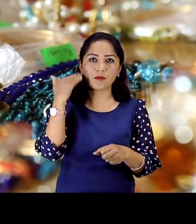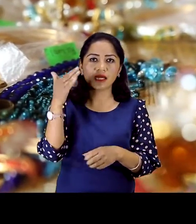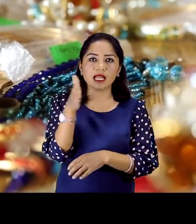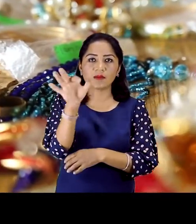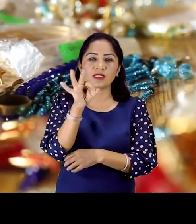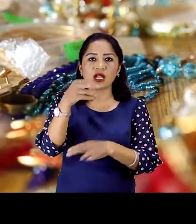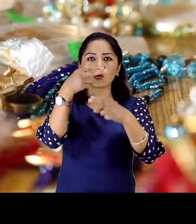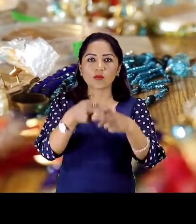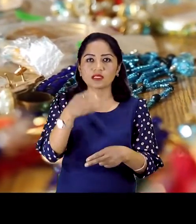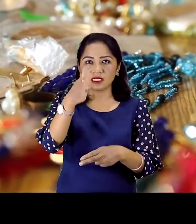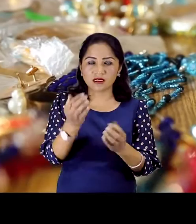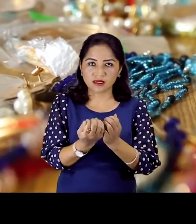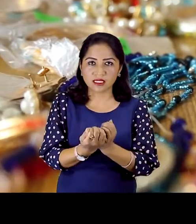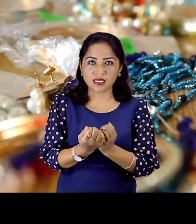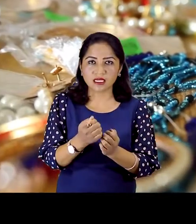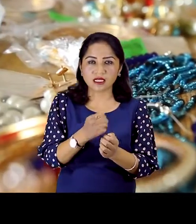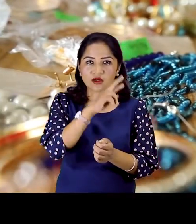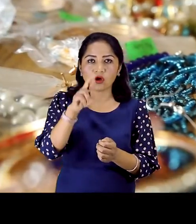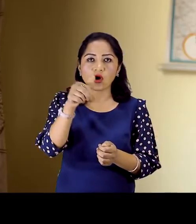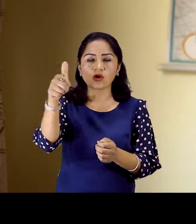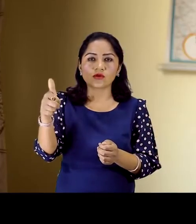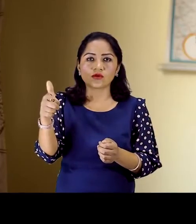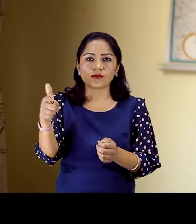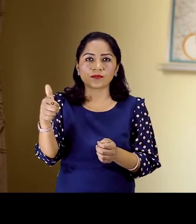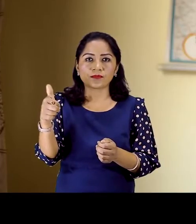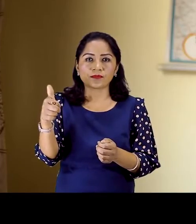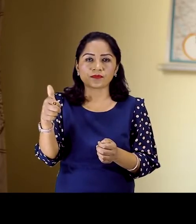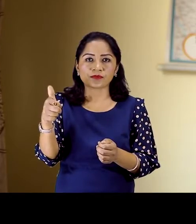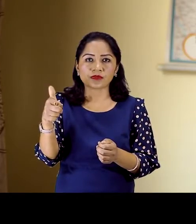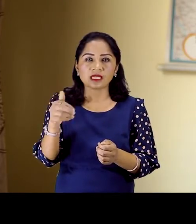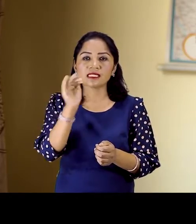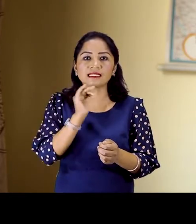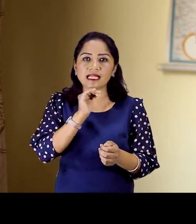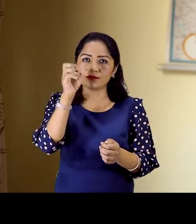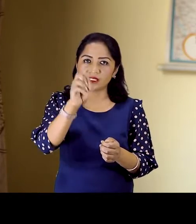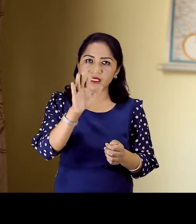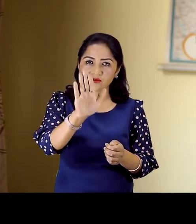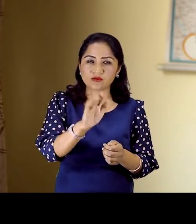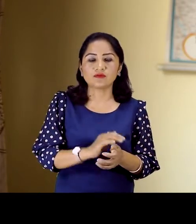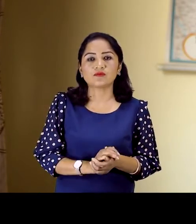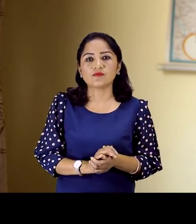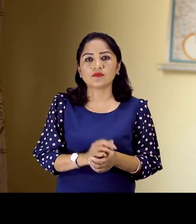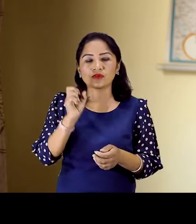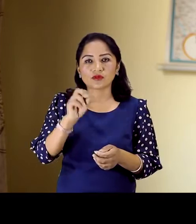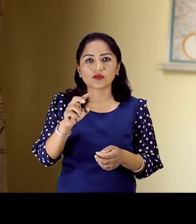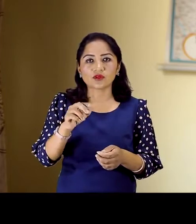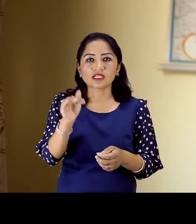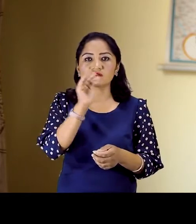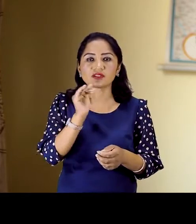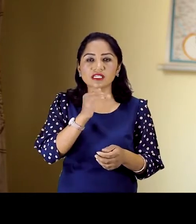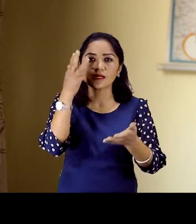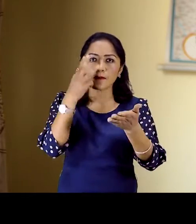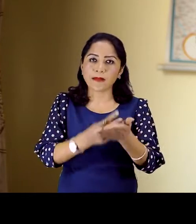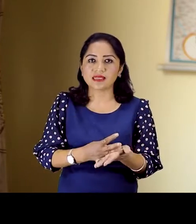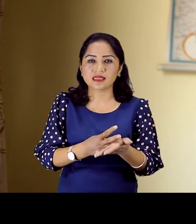माइलामANTralee को बजेटली लिगाता हिरे। Training catchy आमेद देख्यों, कर आमी